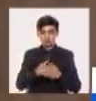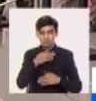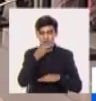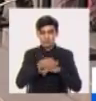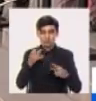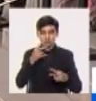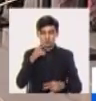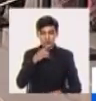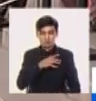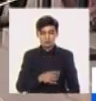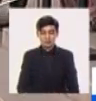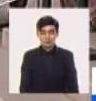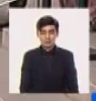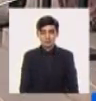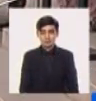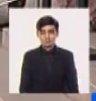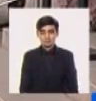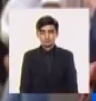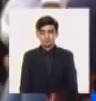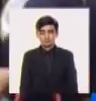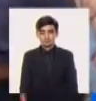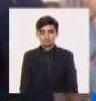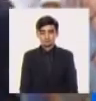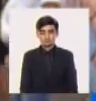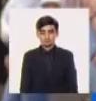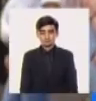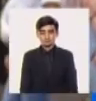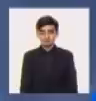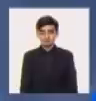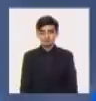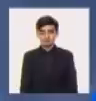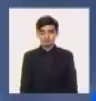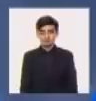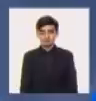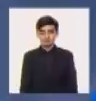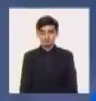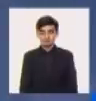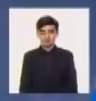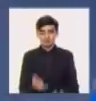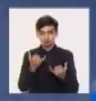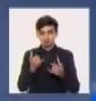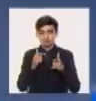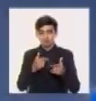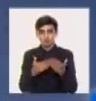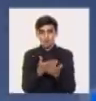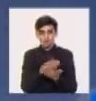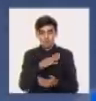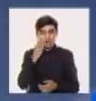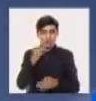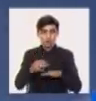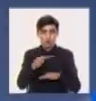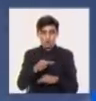деді. Ирина Савичанг, Зринат Абулхаиров, Информ бюро, Алматы. Жаңа ғана келіп түскен ақпарат, Алматы